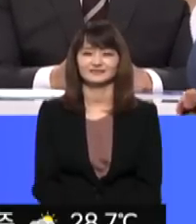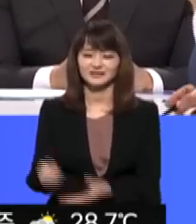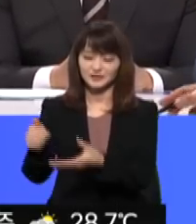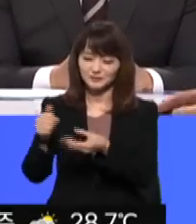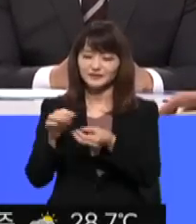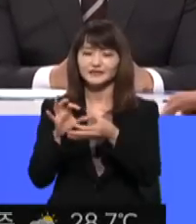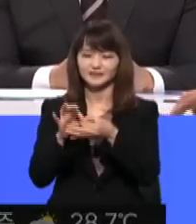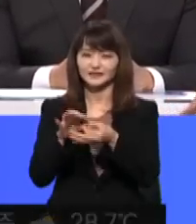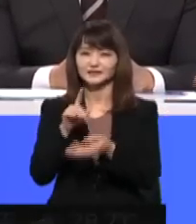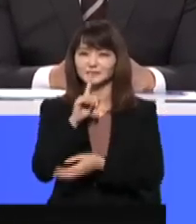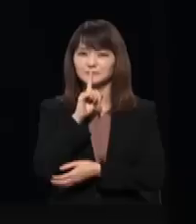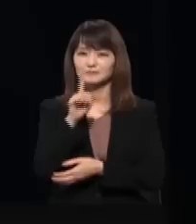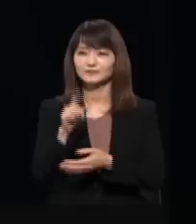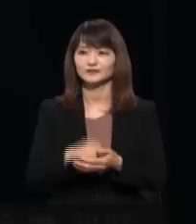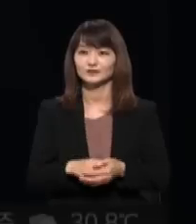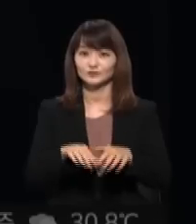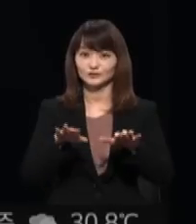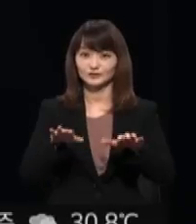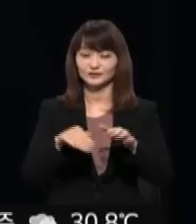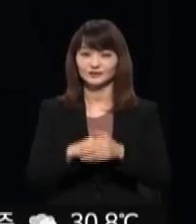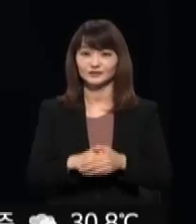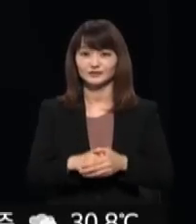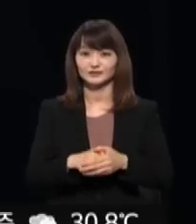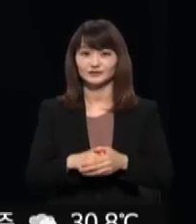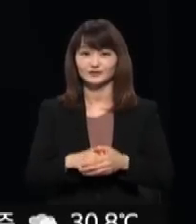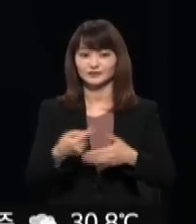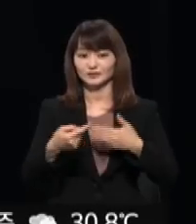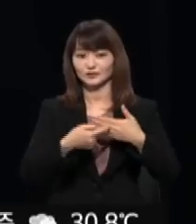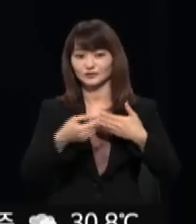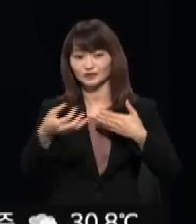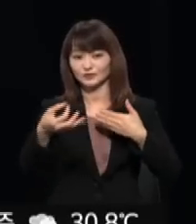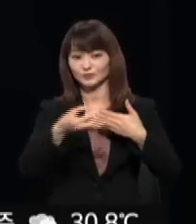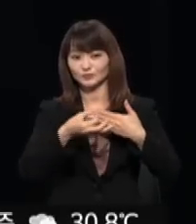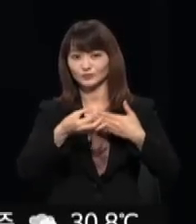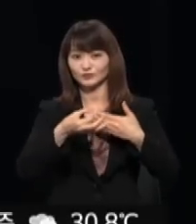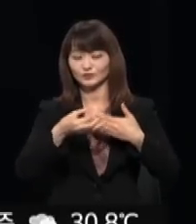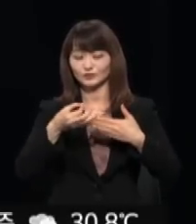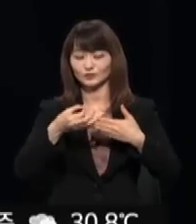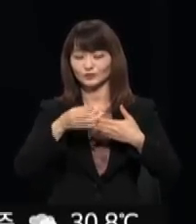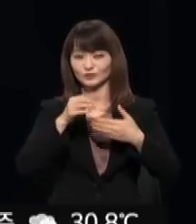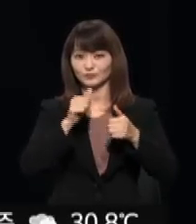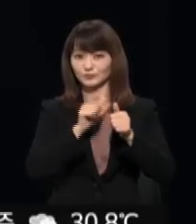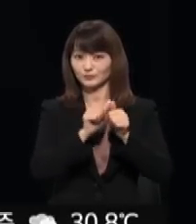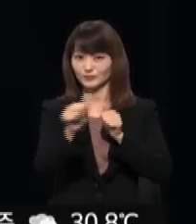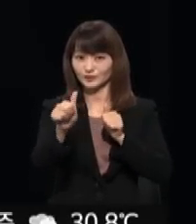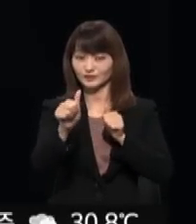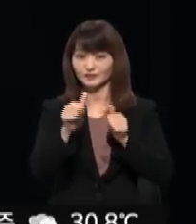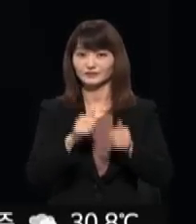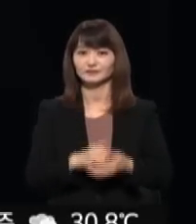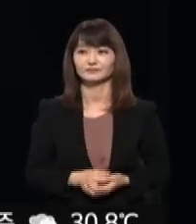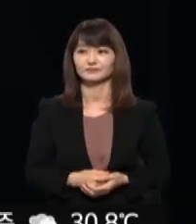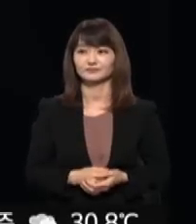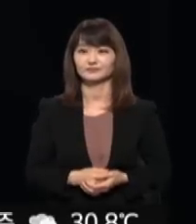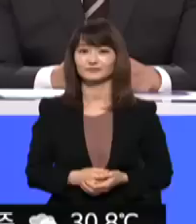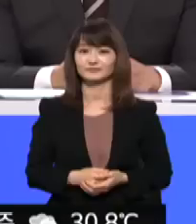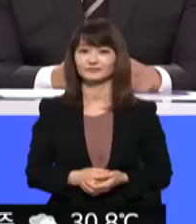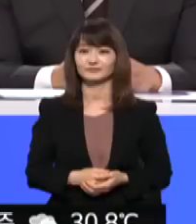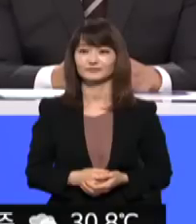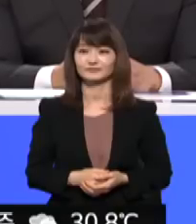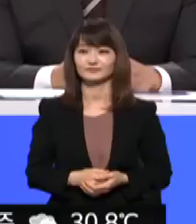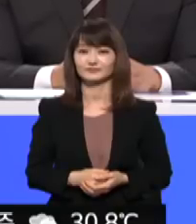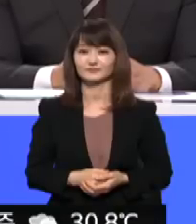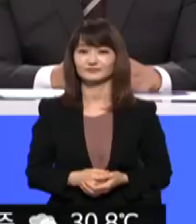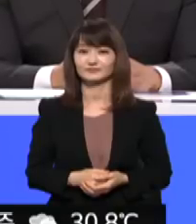패널에 대한 의견 주셨습니다 와 오늘은 외모 배틀인가요 화면이 훤해지네요라고 얘기하셨는데 저희가 이제 비교구와